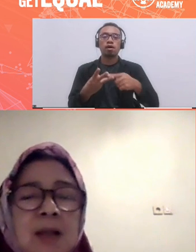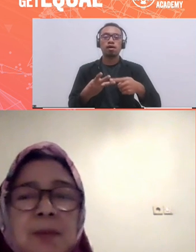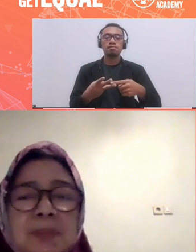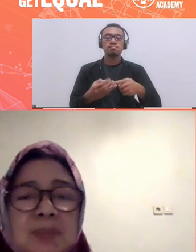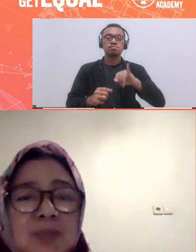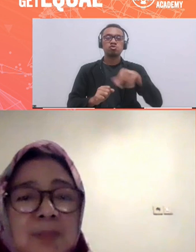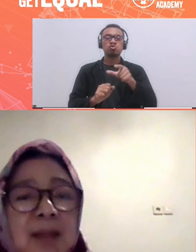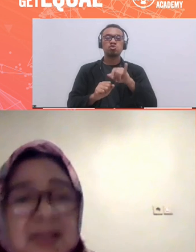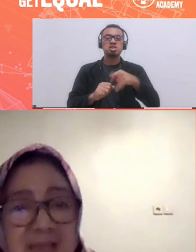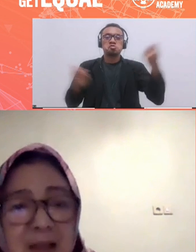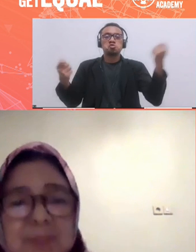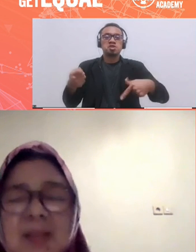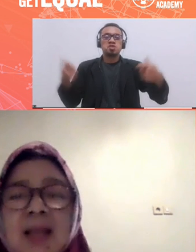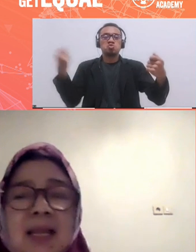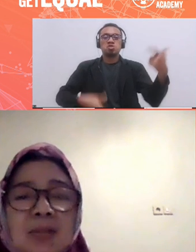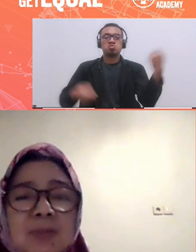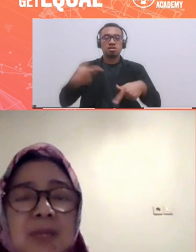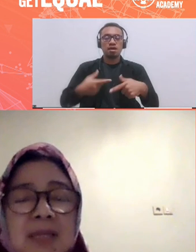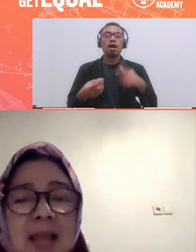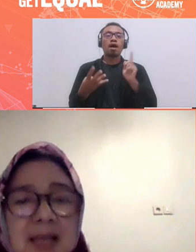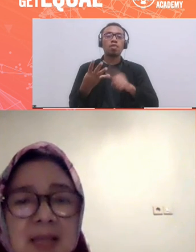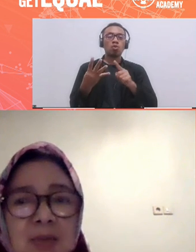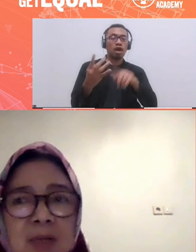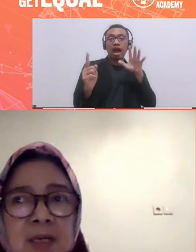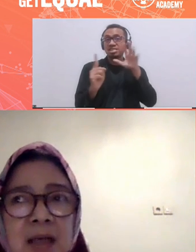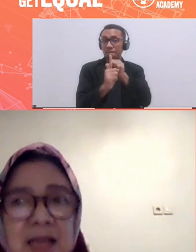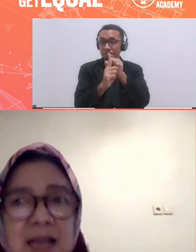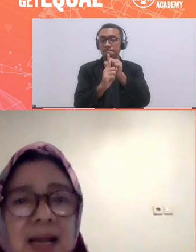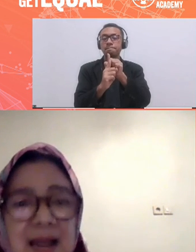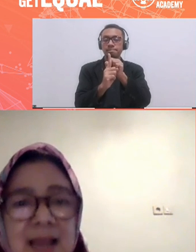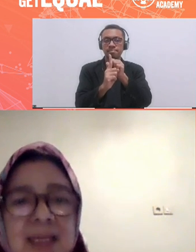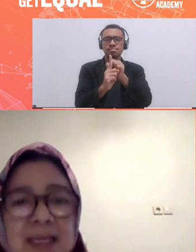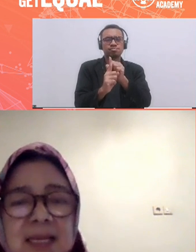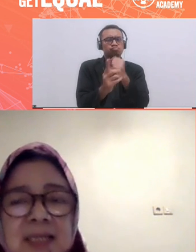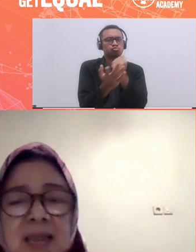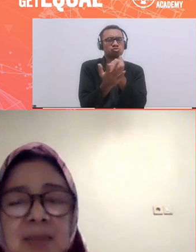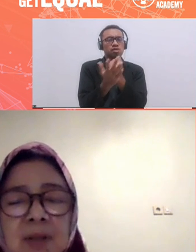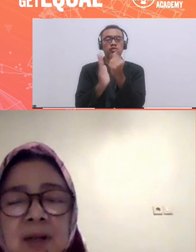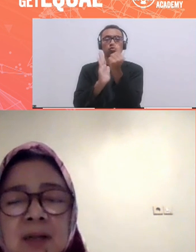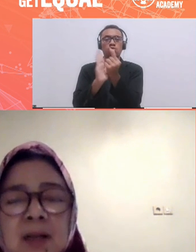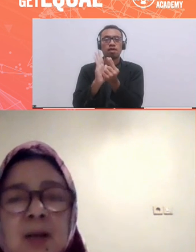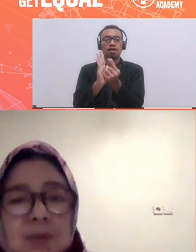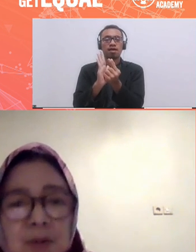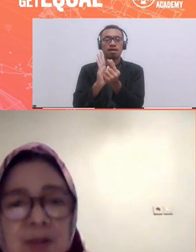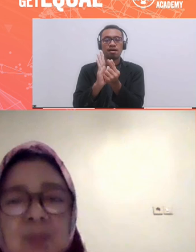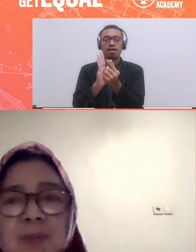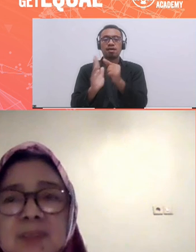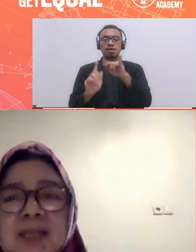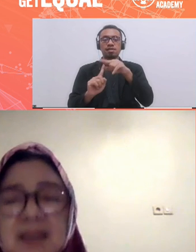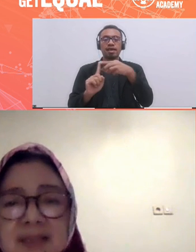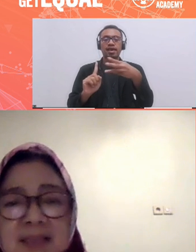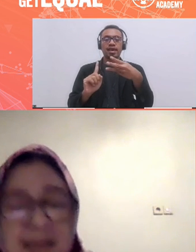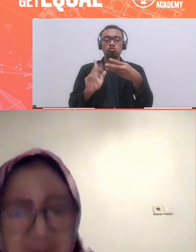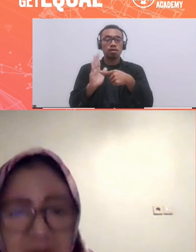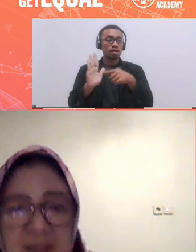atau yang situsnya mengancam. Nah, itu sebenarnya ada larangannya di dalam Undang-Undang Informasi